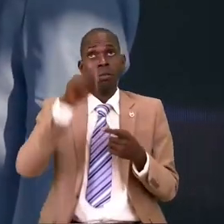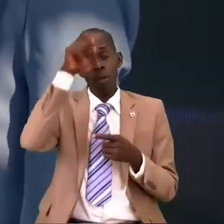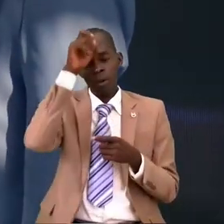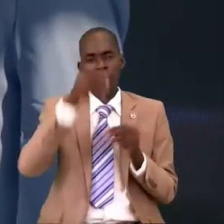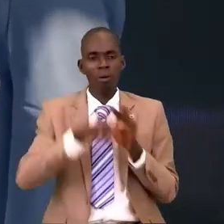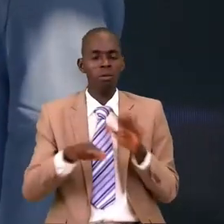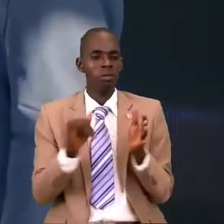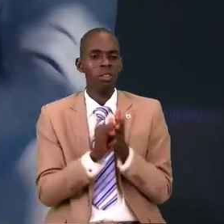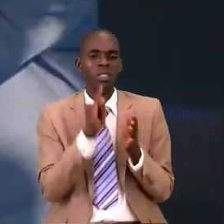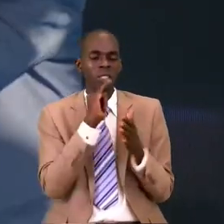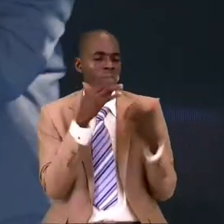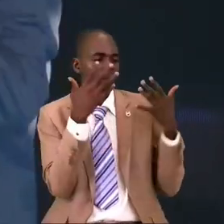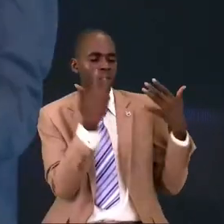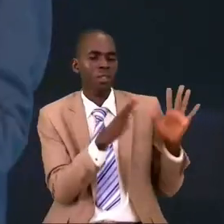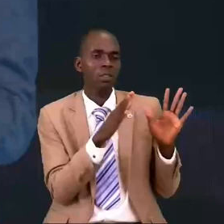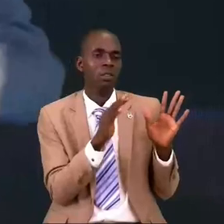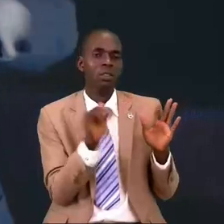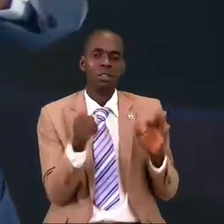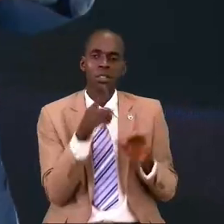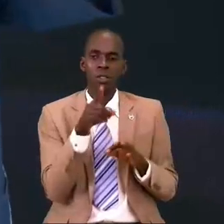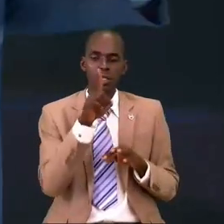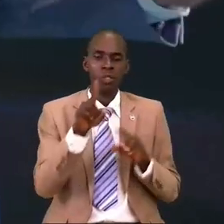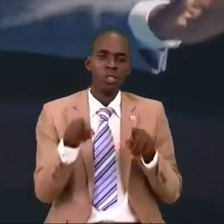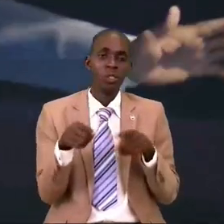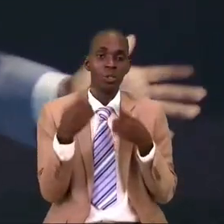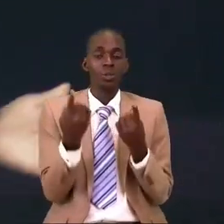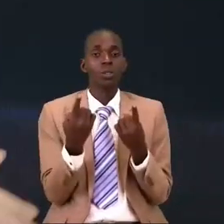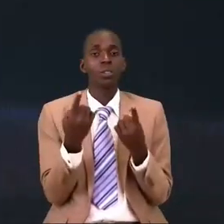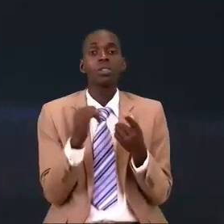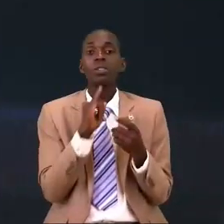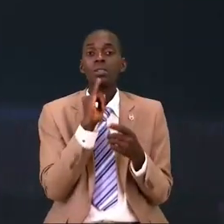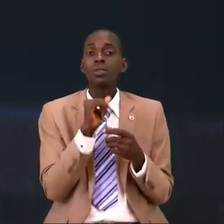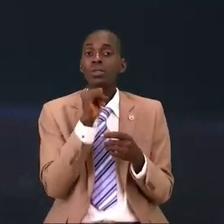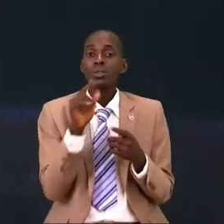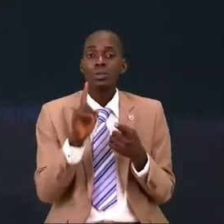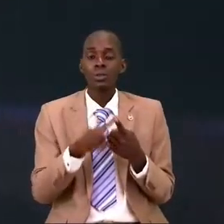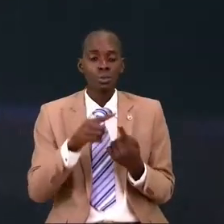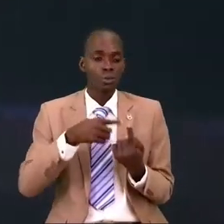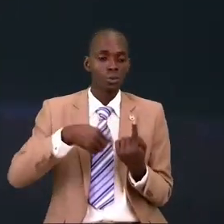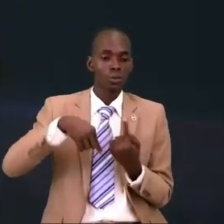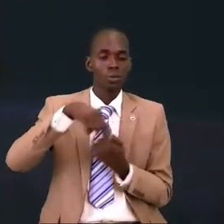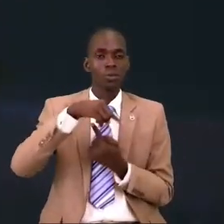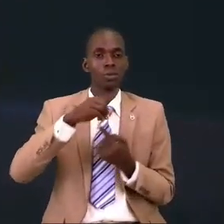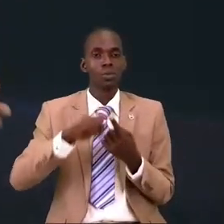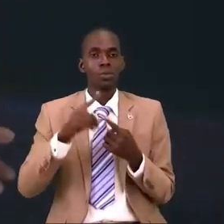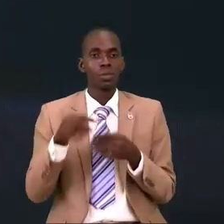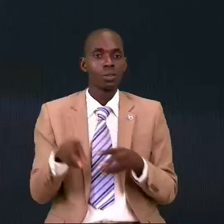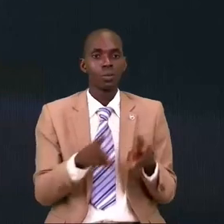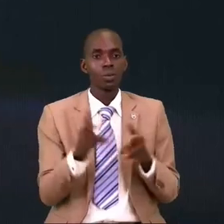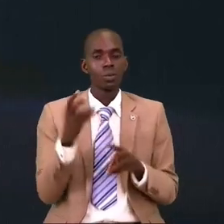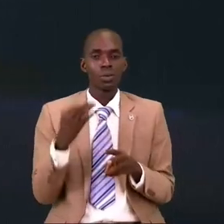Ce n'est pas te détourner de la voie du Seigneur. Partout tu iras, dans les périmètres de